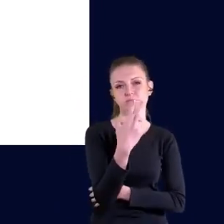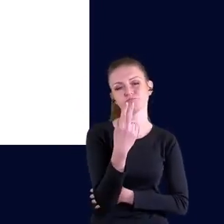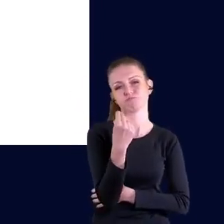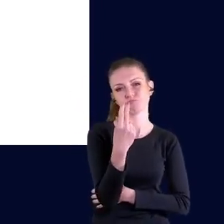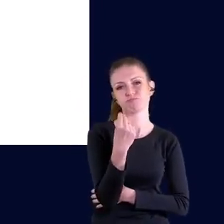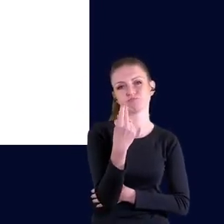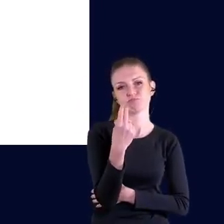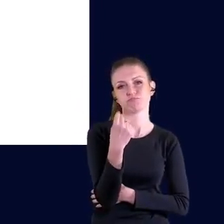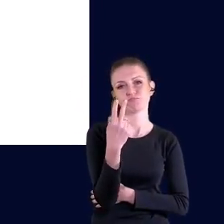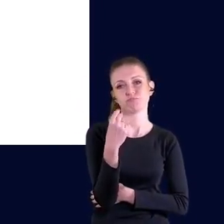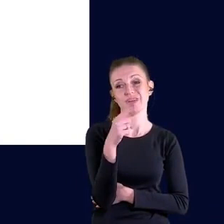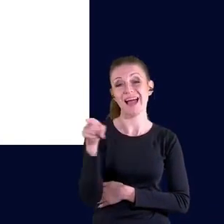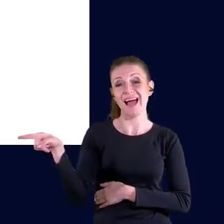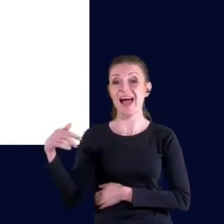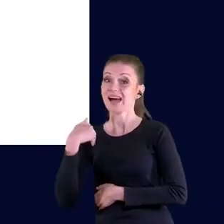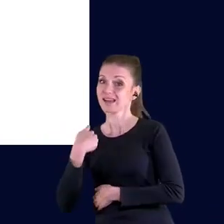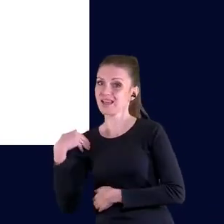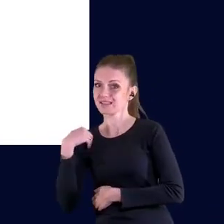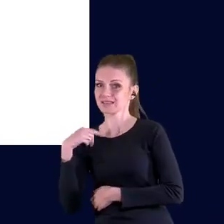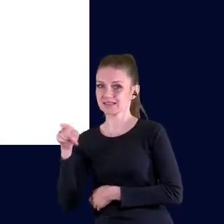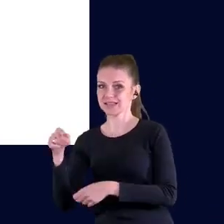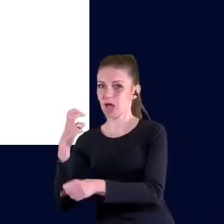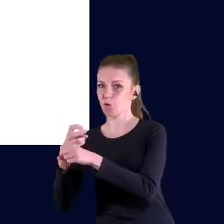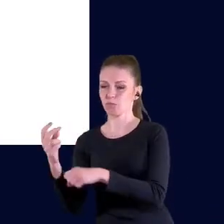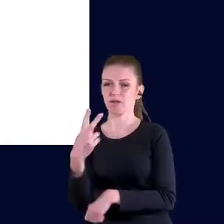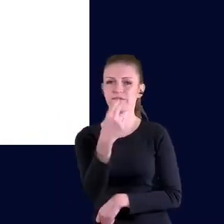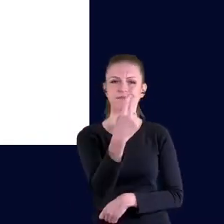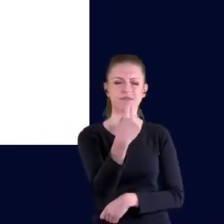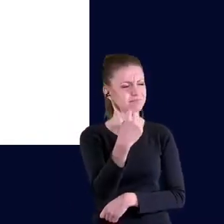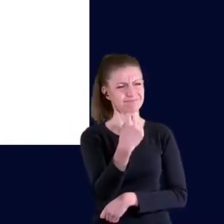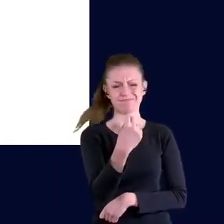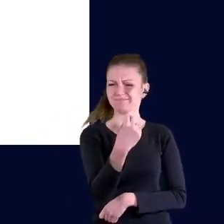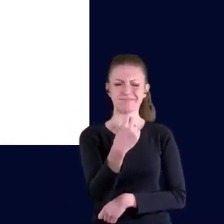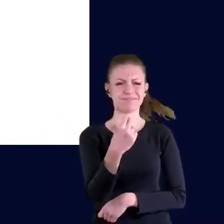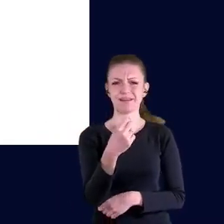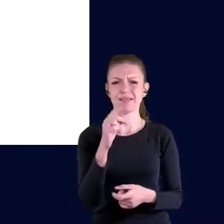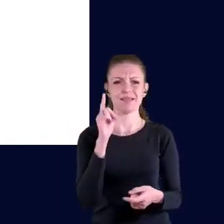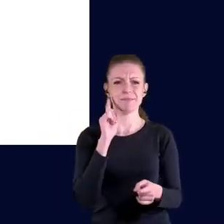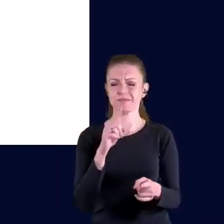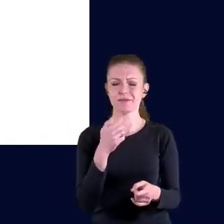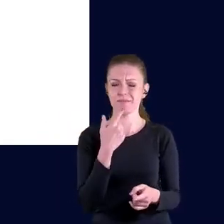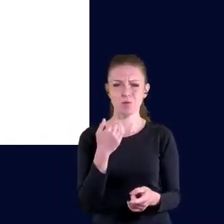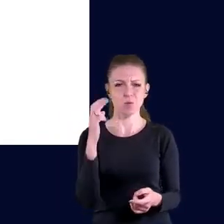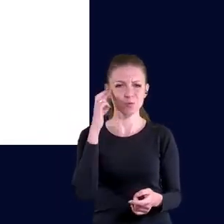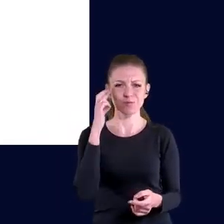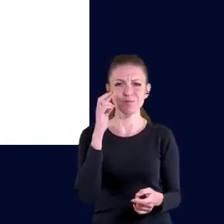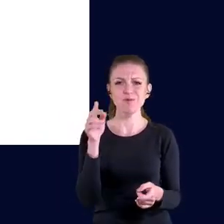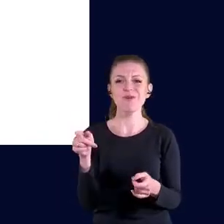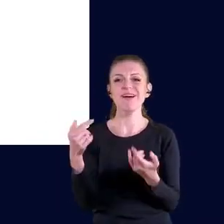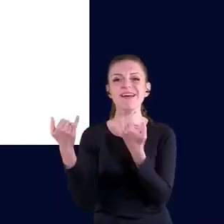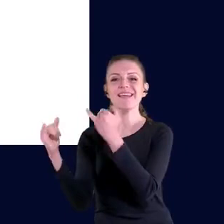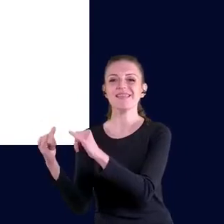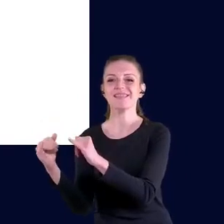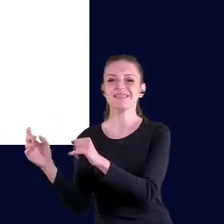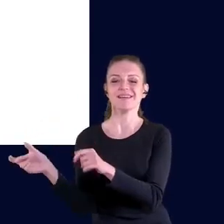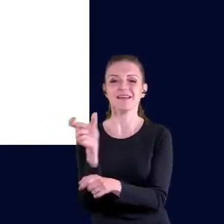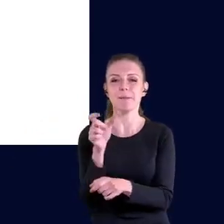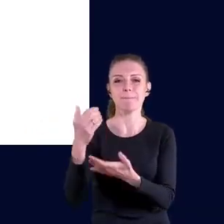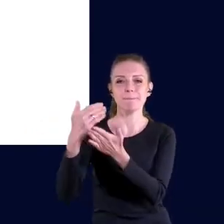syntezatorem angielskim wówczas prawdopodobnie ten tekst byłby bardzo mało zrozumiałe Dlatego